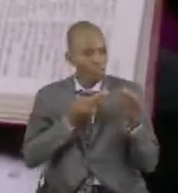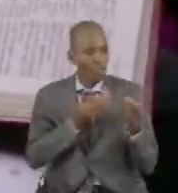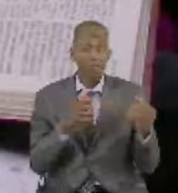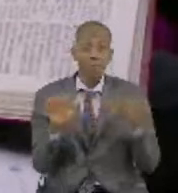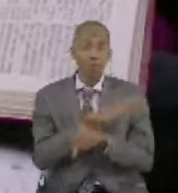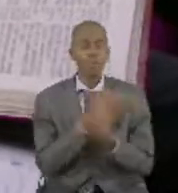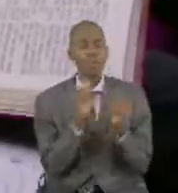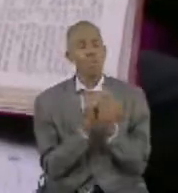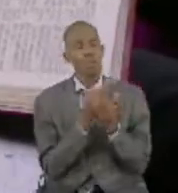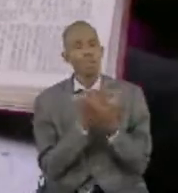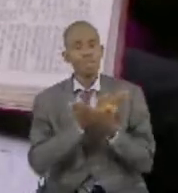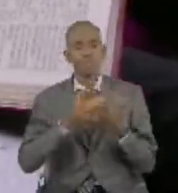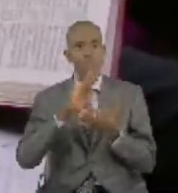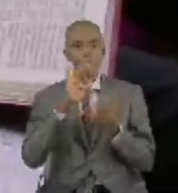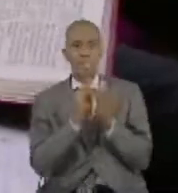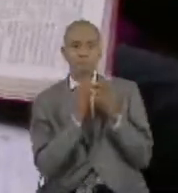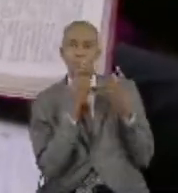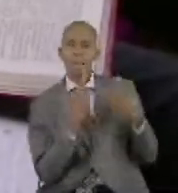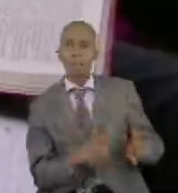Saint-Esprit. Alors,